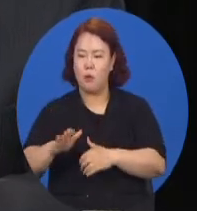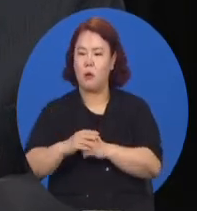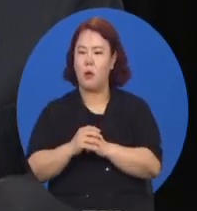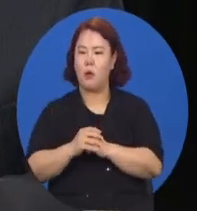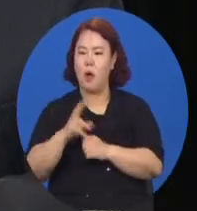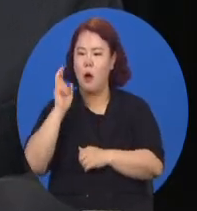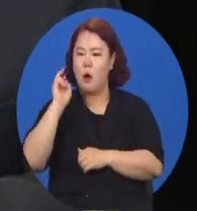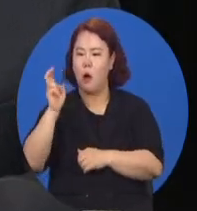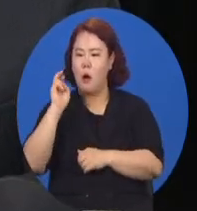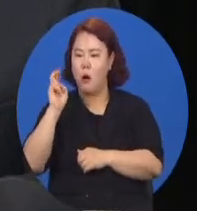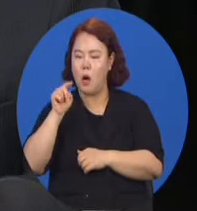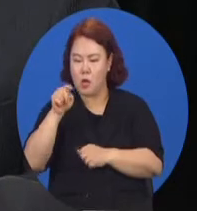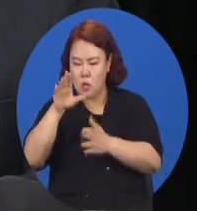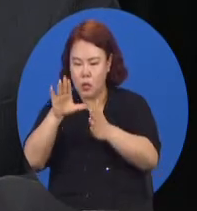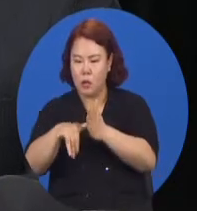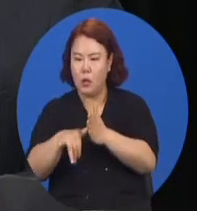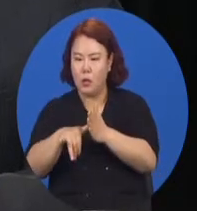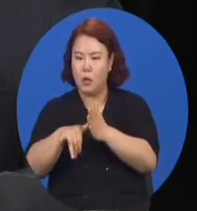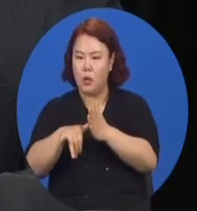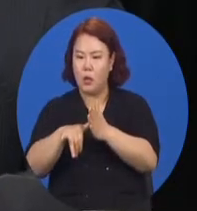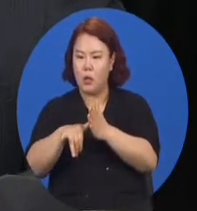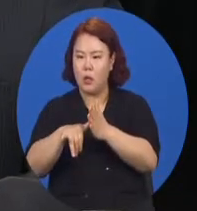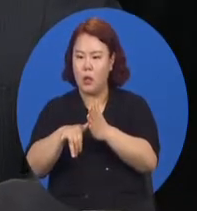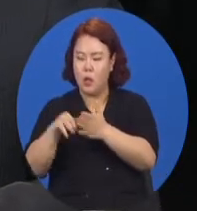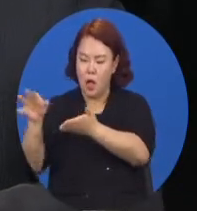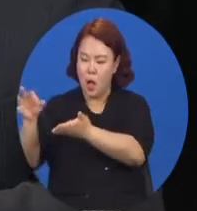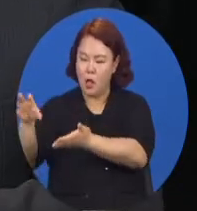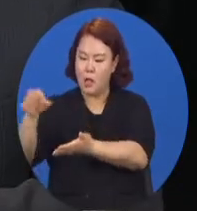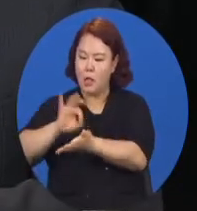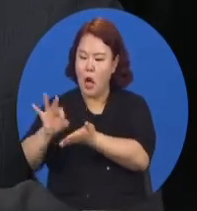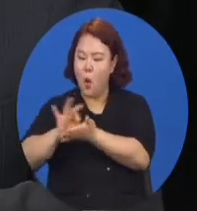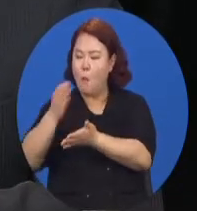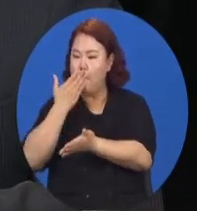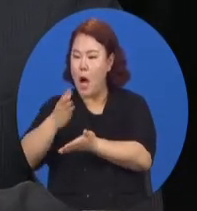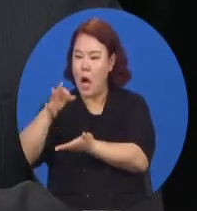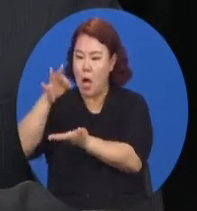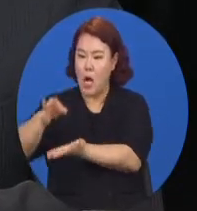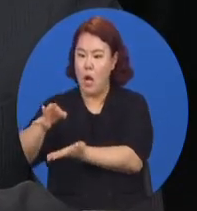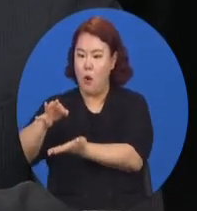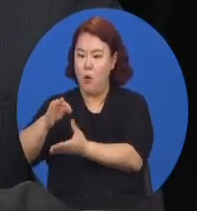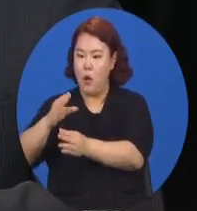아마 당시에 이런 가용 재원 플러스 해서